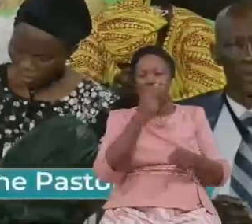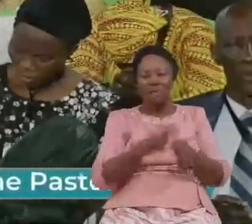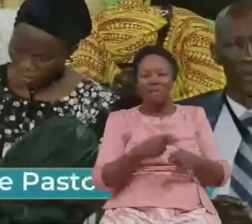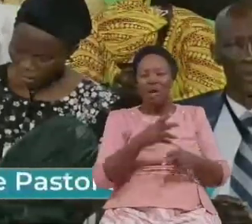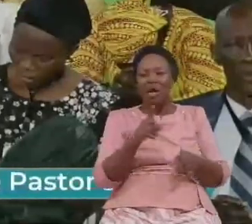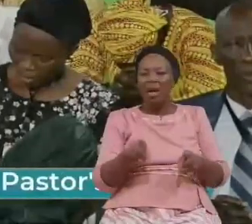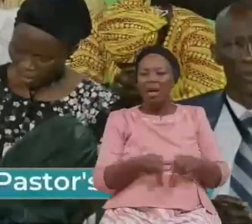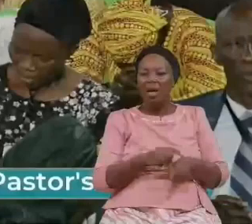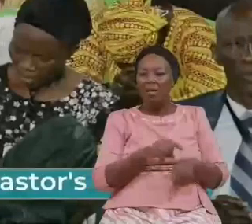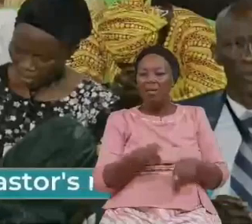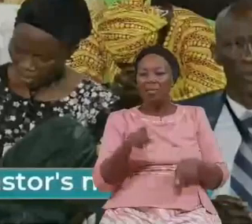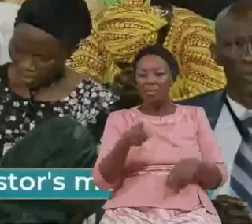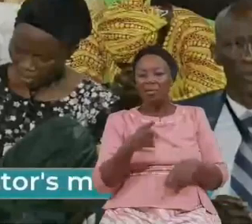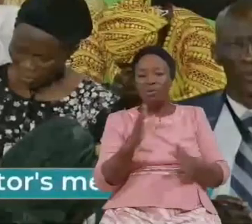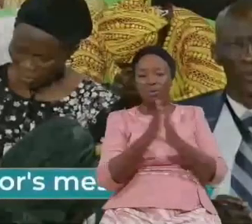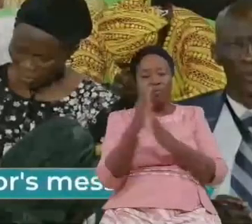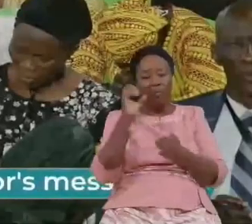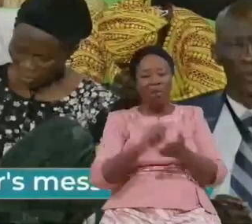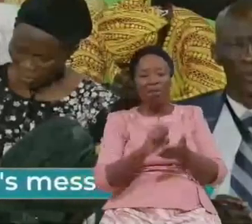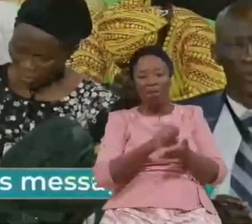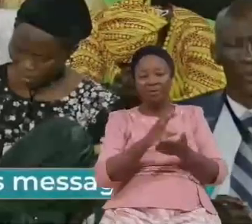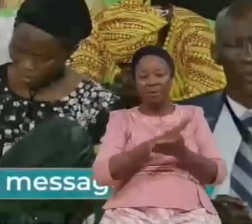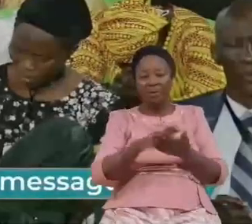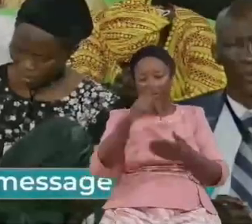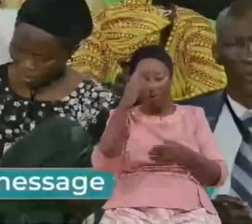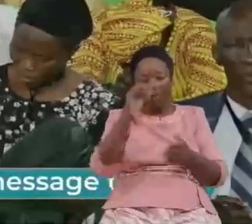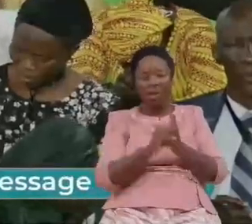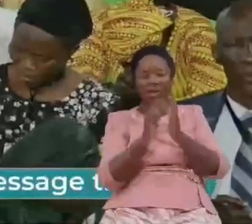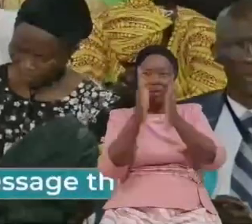dans cette intersection là couvre